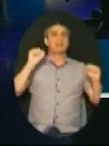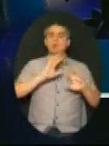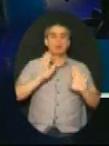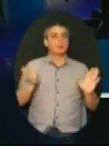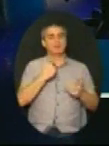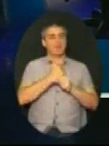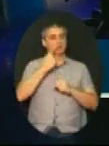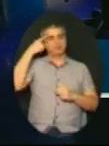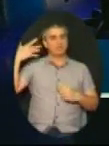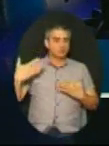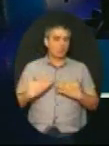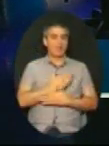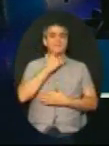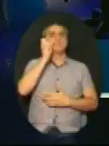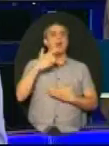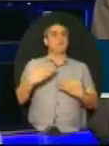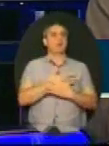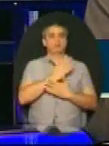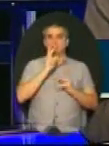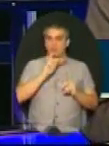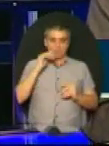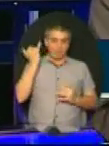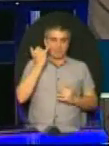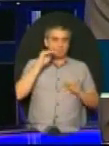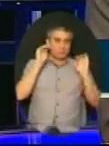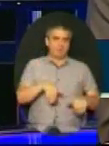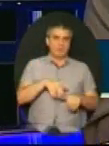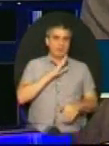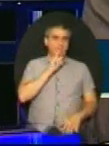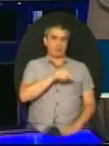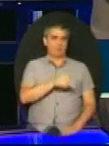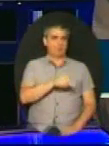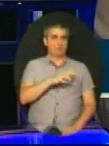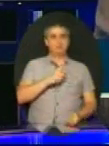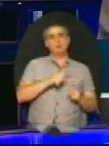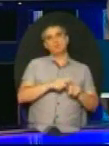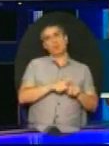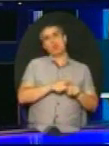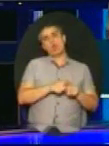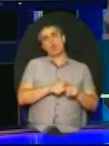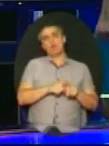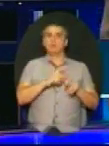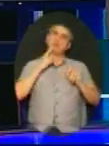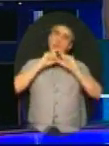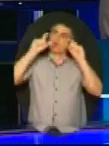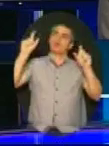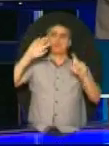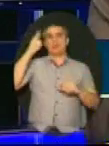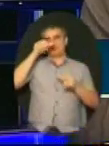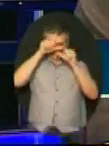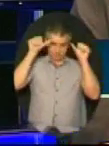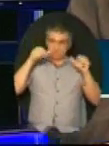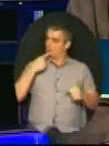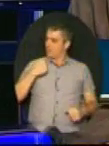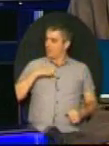ולהתחיל לייצר אג'נדה במילים חדשות. להפסיק ליפול כל הזמן למלכודת הזו של לשחק תחת הכותרות שאחרים מדביקים לך.